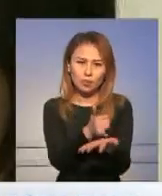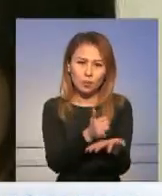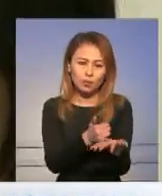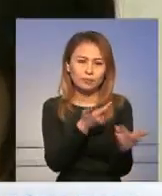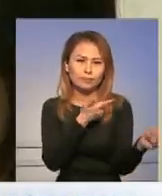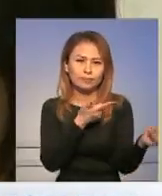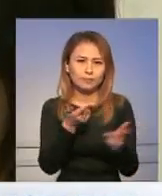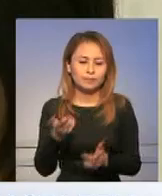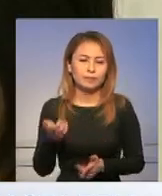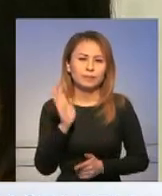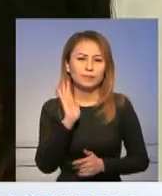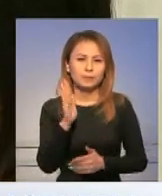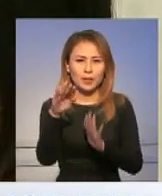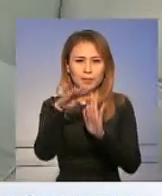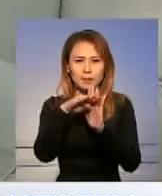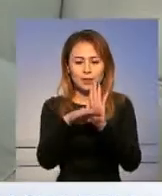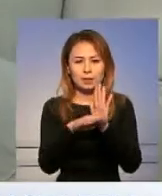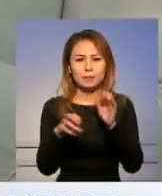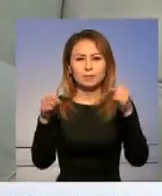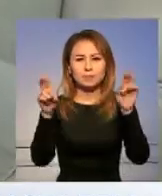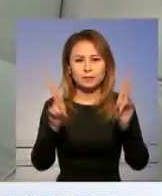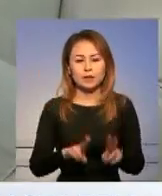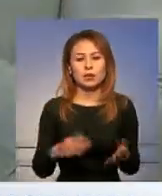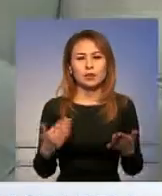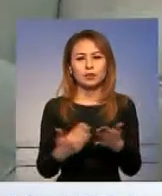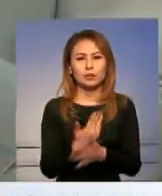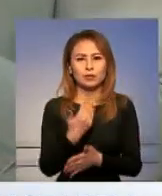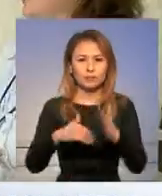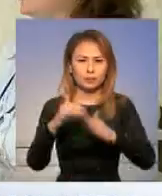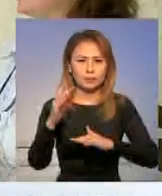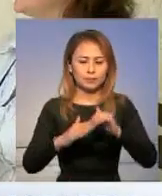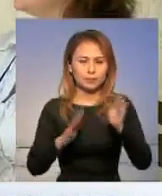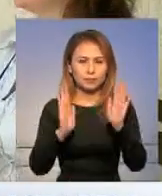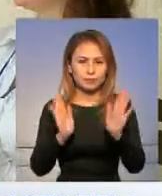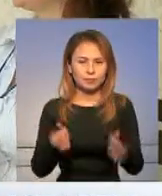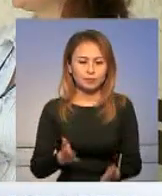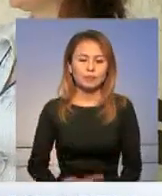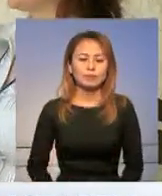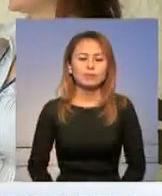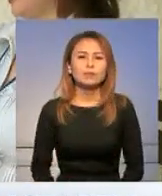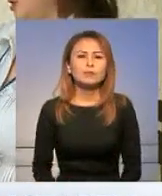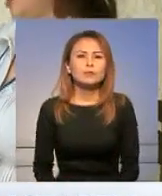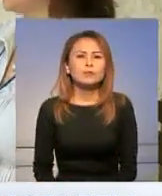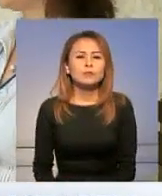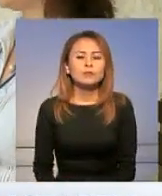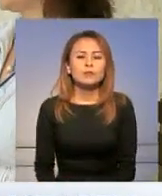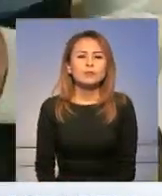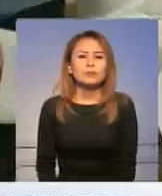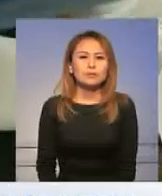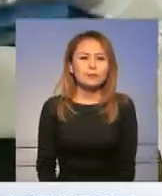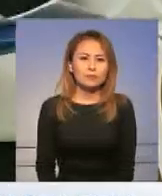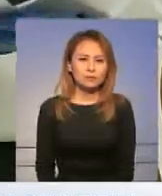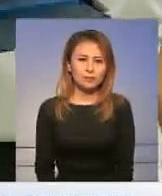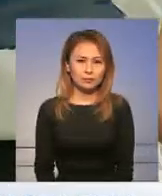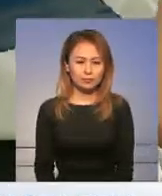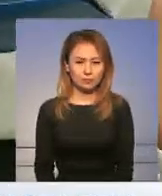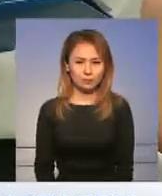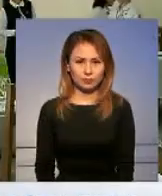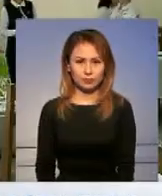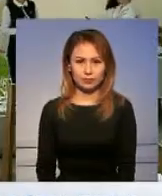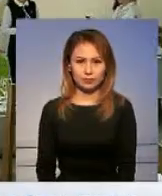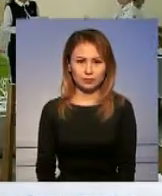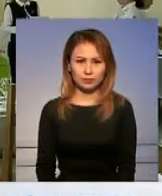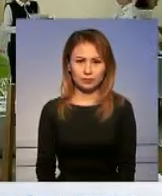жұмыстарды цифрлік бағдарламамен басқару секілді жаңа мамандықтар еніп отыр. Талғат Серікқалиұлы, Болат Жарылғасов, Қанат Махмутов,